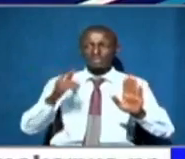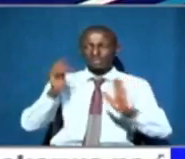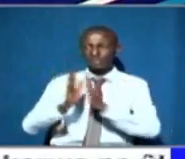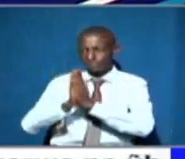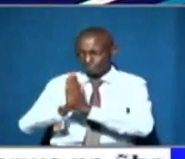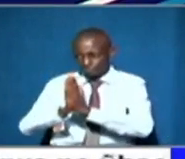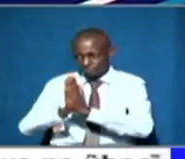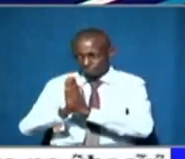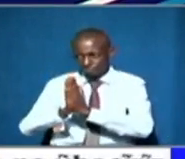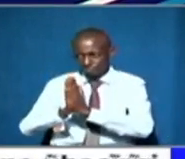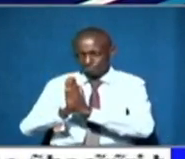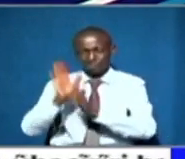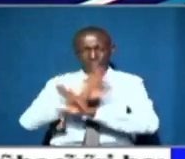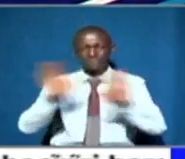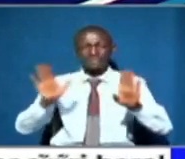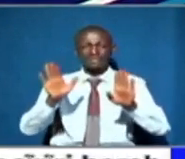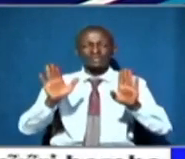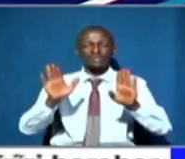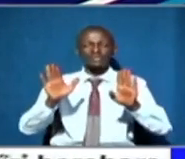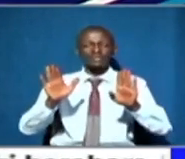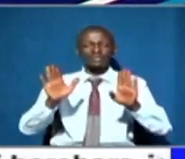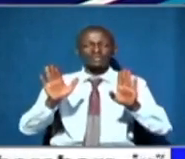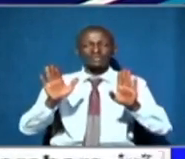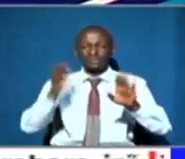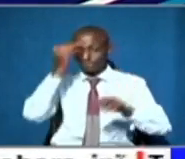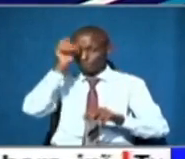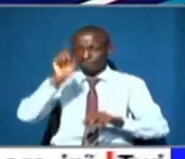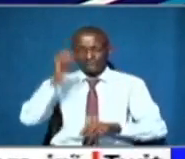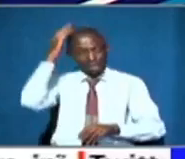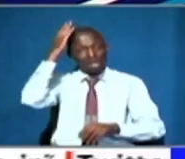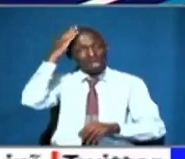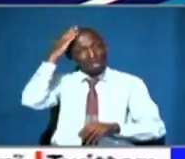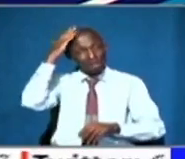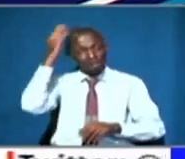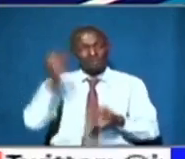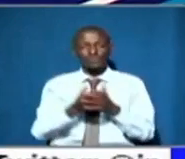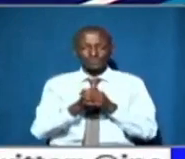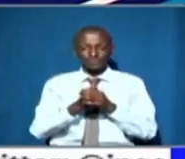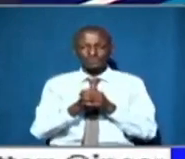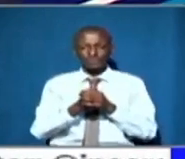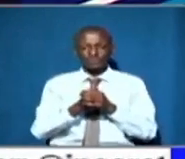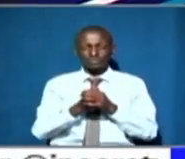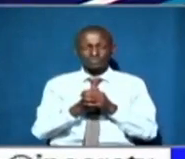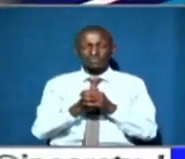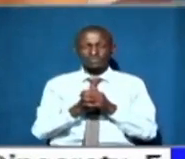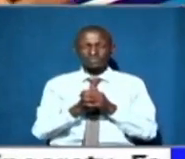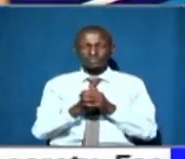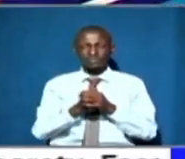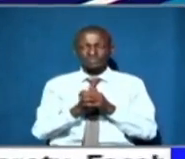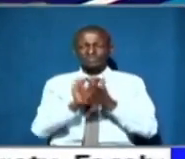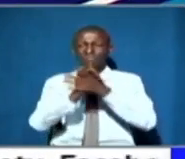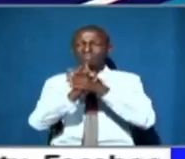kurinu agetheka muno tondu riu ri no ginya tumenye iyo ni contact tigana na